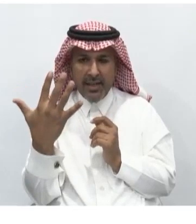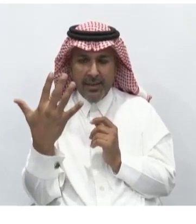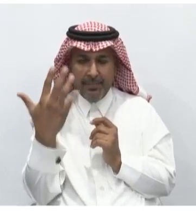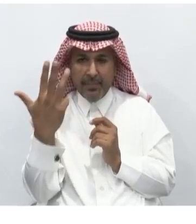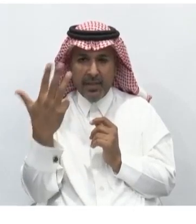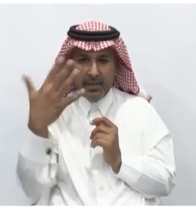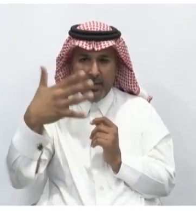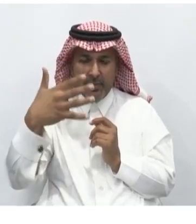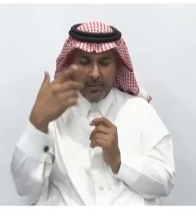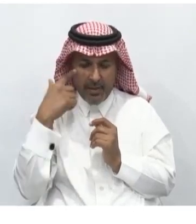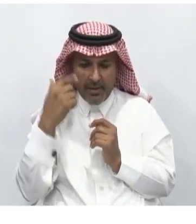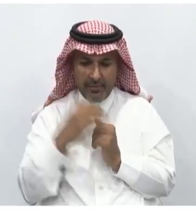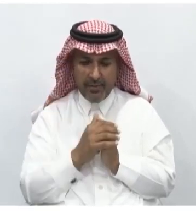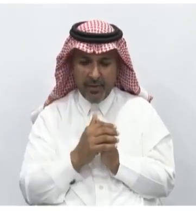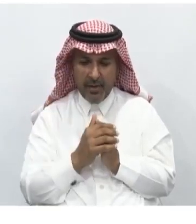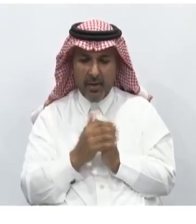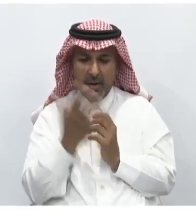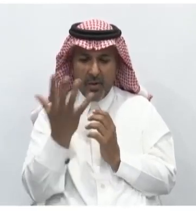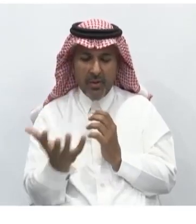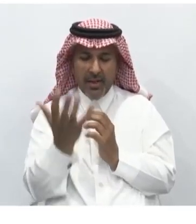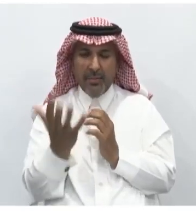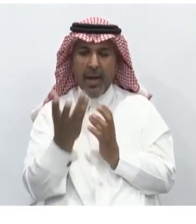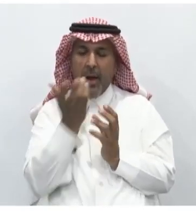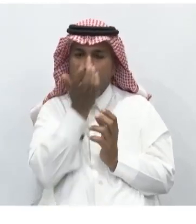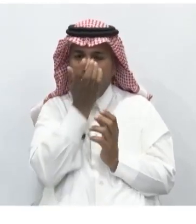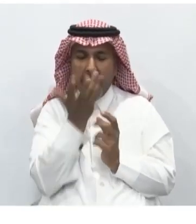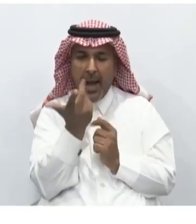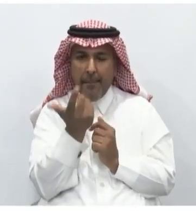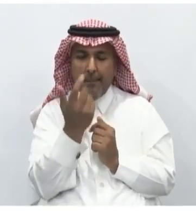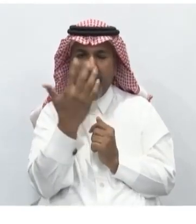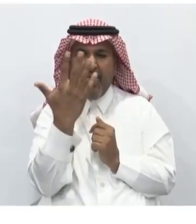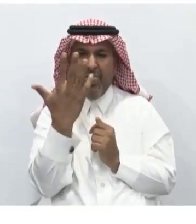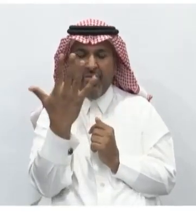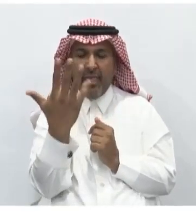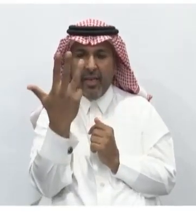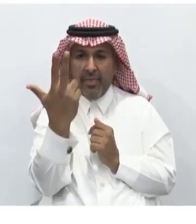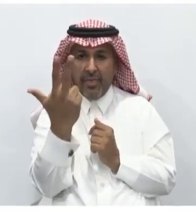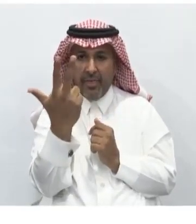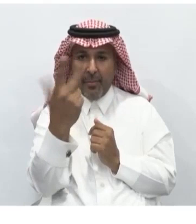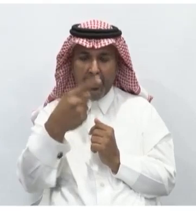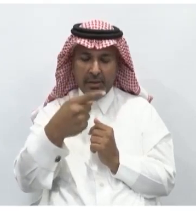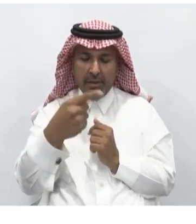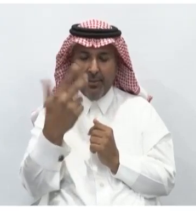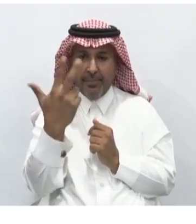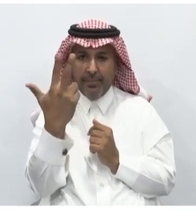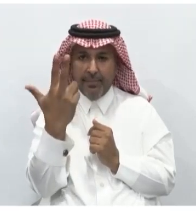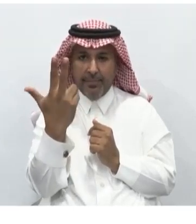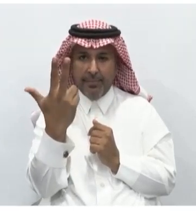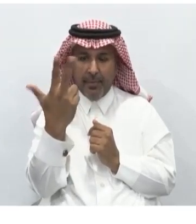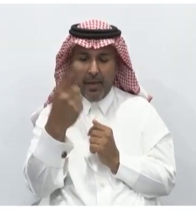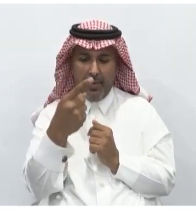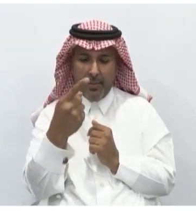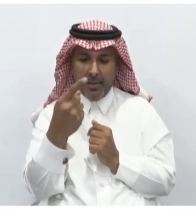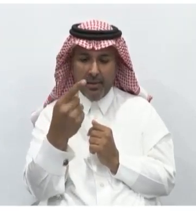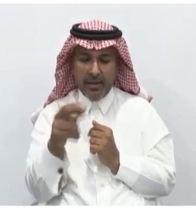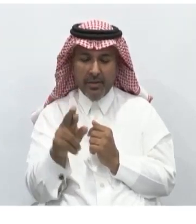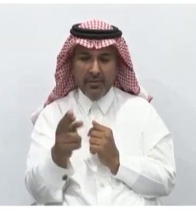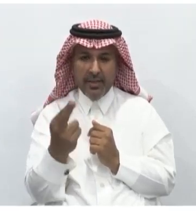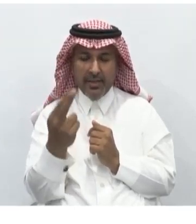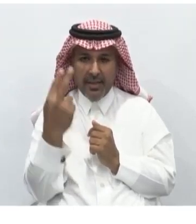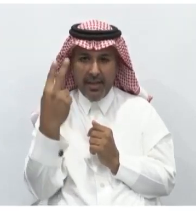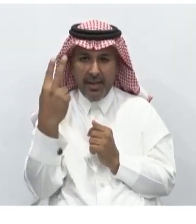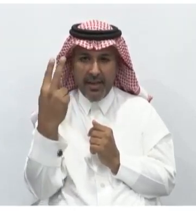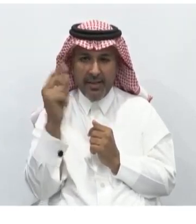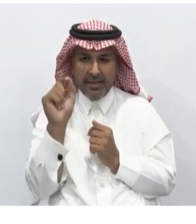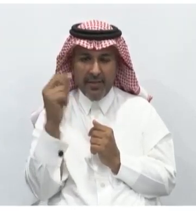جرام. الكتلة المولية للماء 18.02 جرام لكل مول وتطرقنا إليها في الحصة الماضية كيف